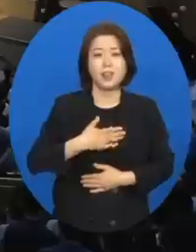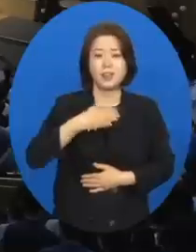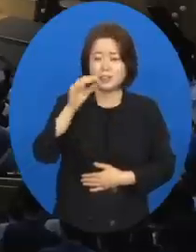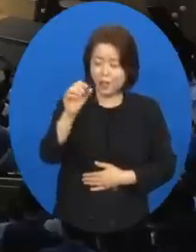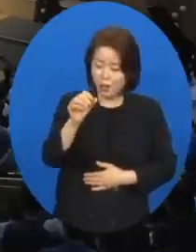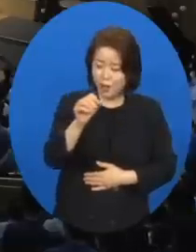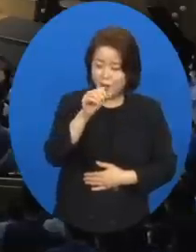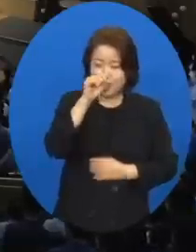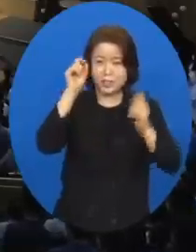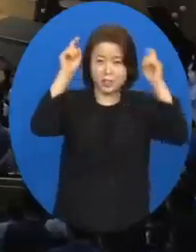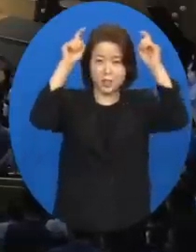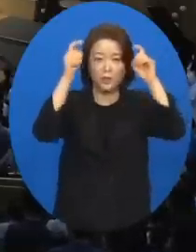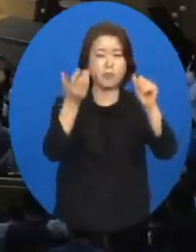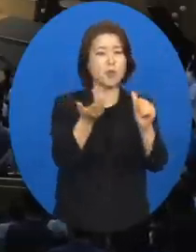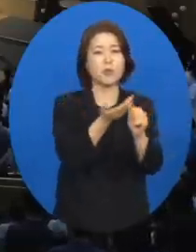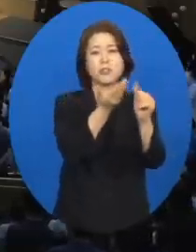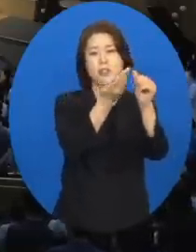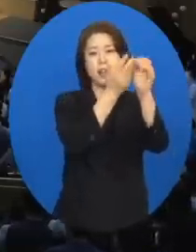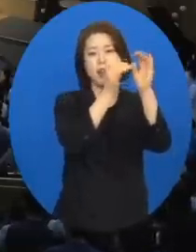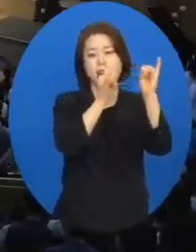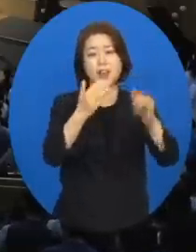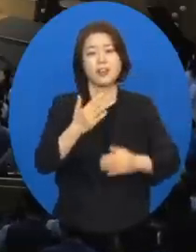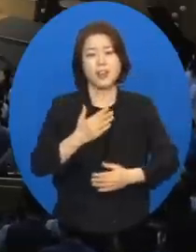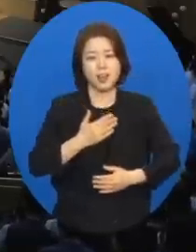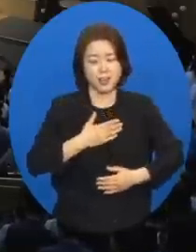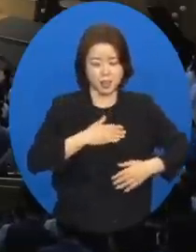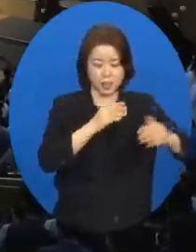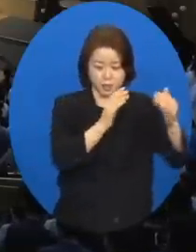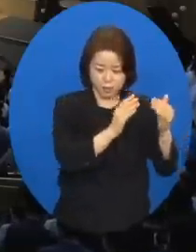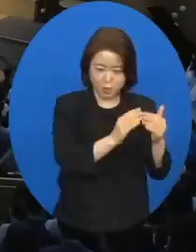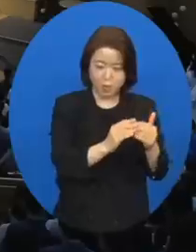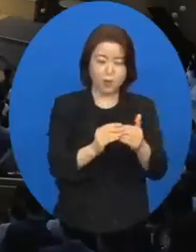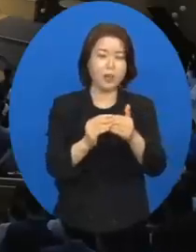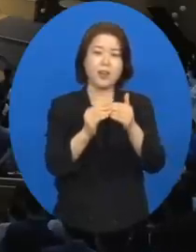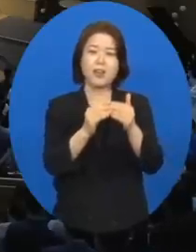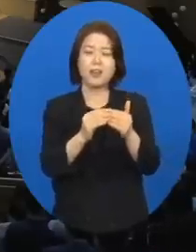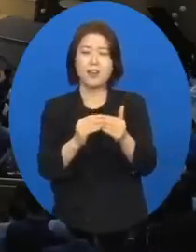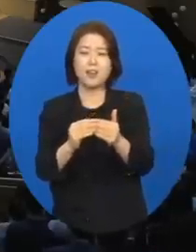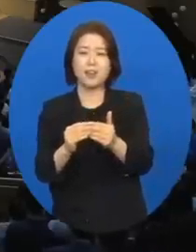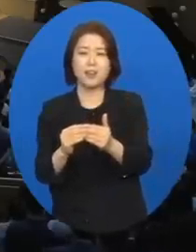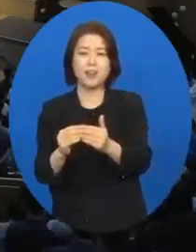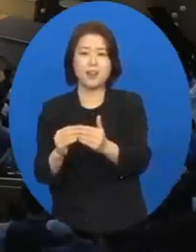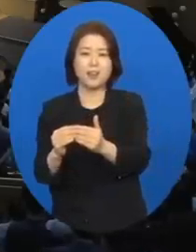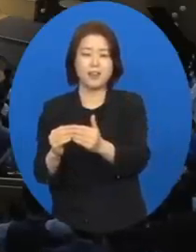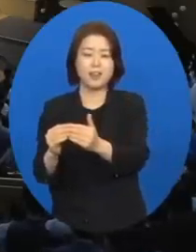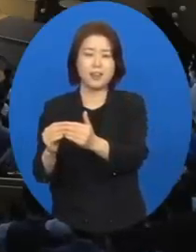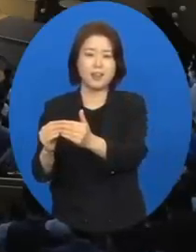내 선하신 목자 날 인도해.